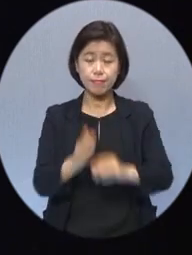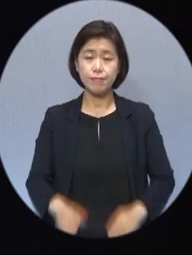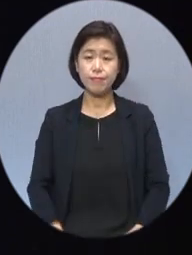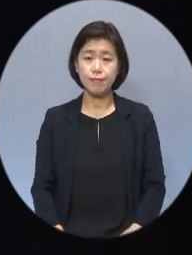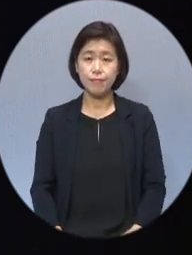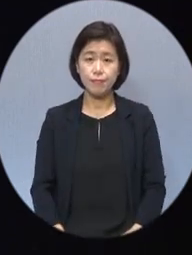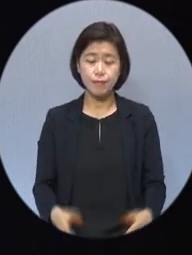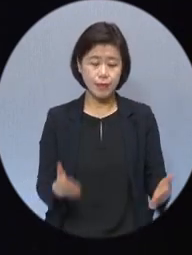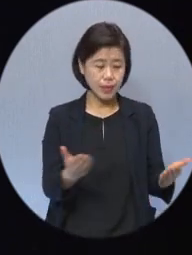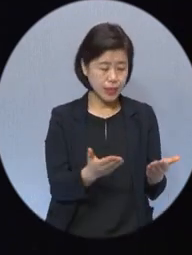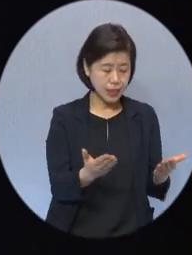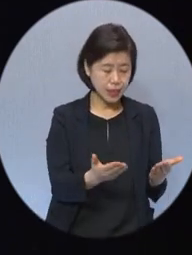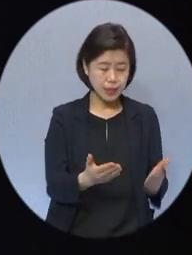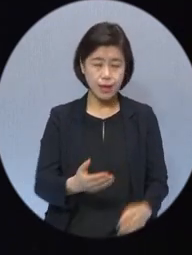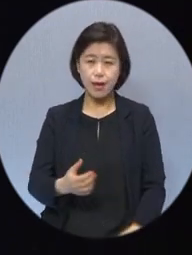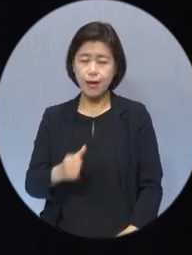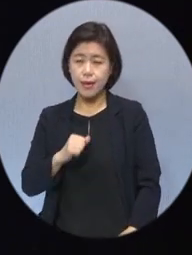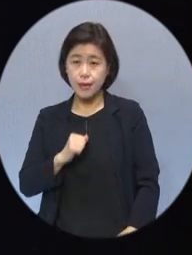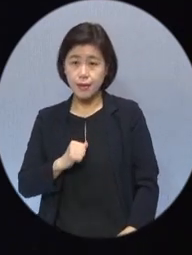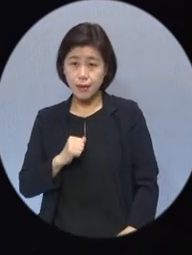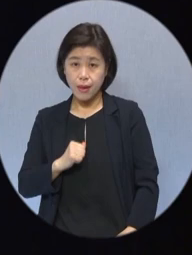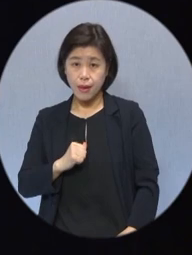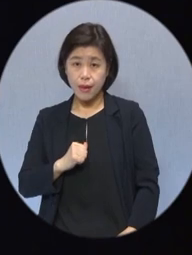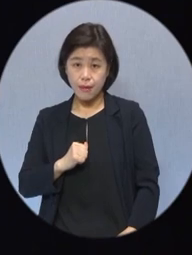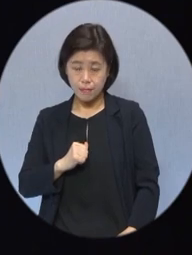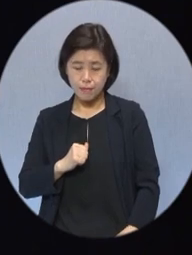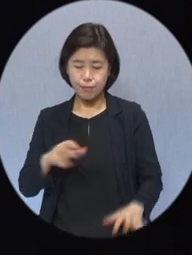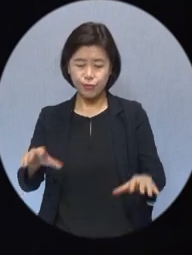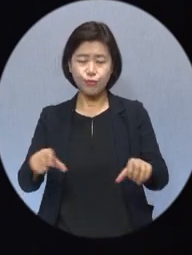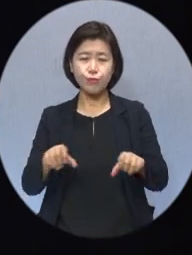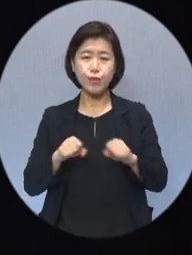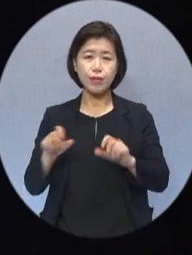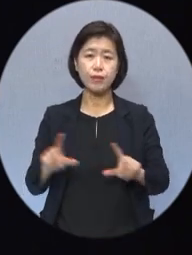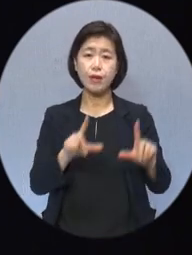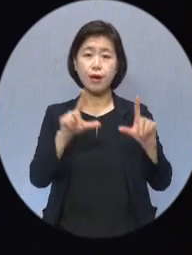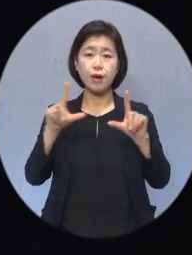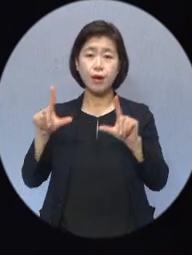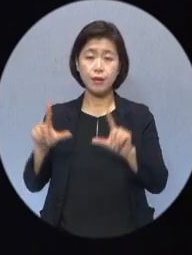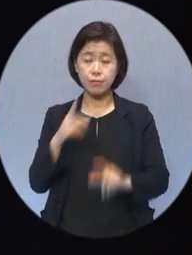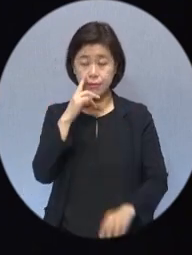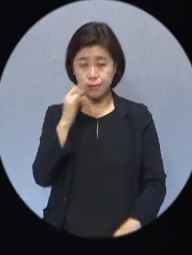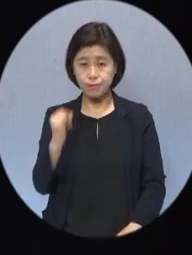일과 인내가 삶 자체였던 어머니.